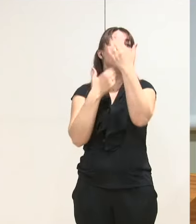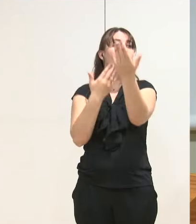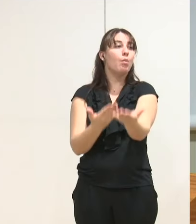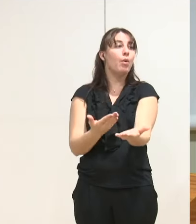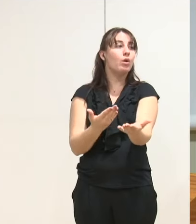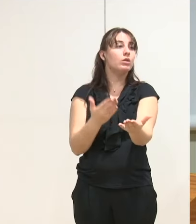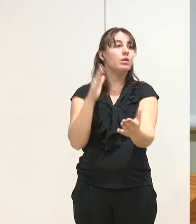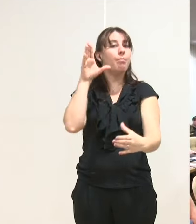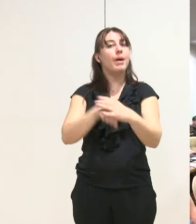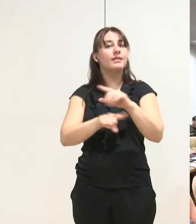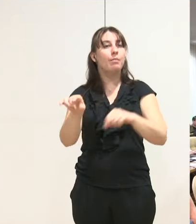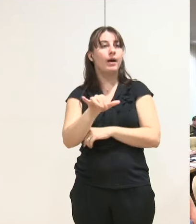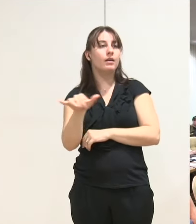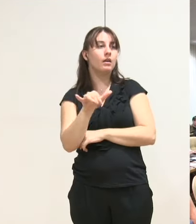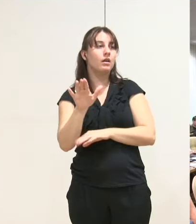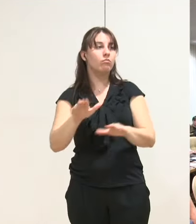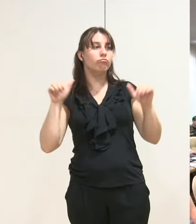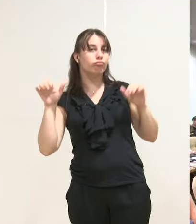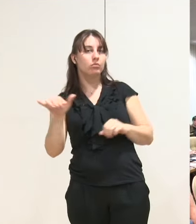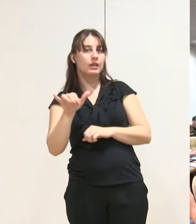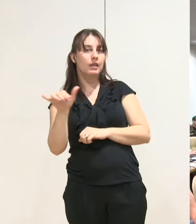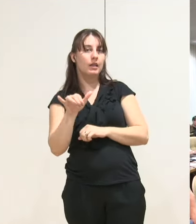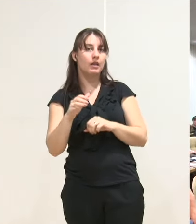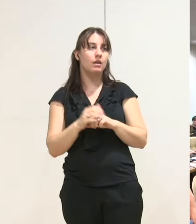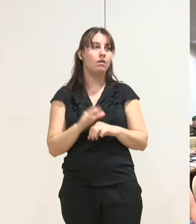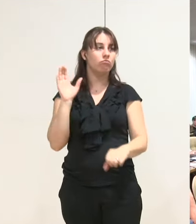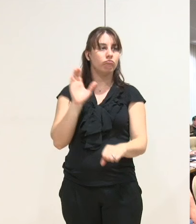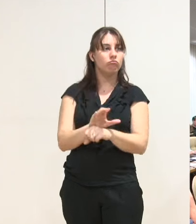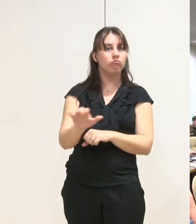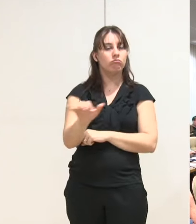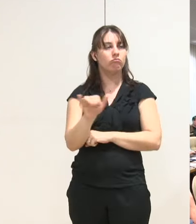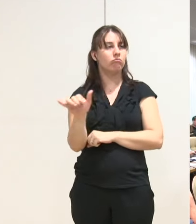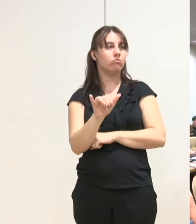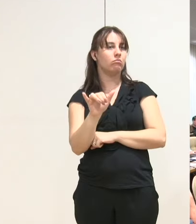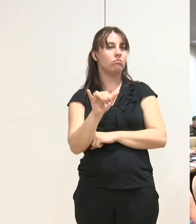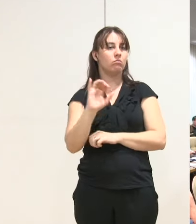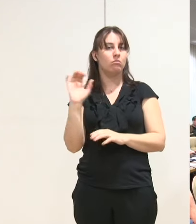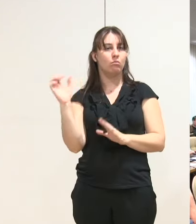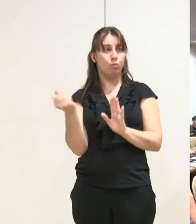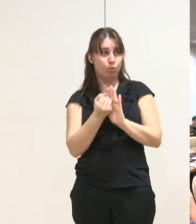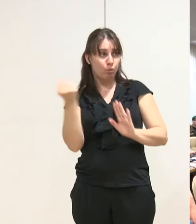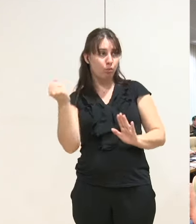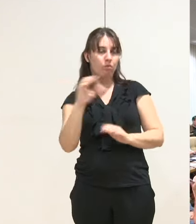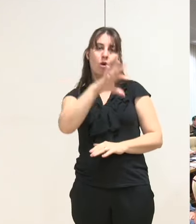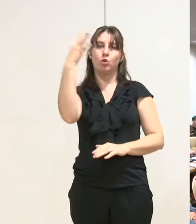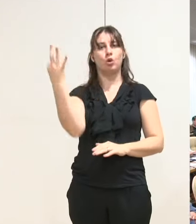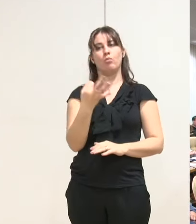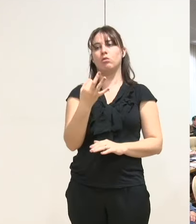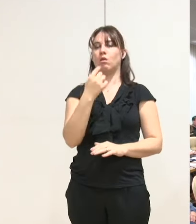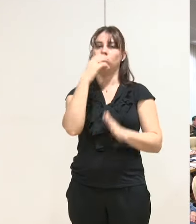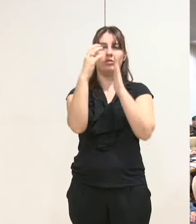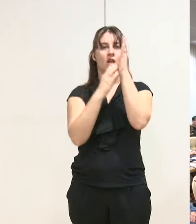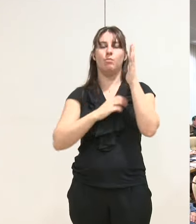qui ne prend pas part au vote qui s'abstient qui est contre qui est pour unanimité